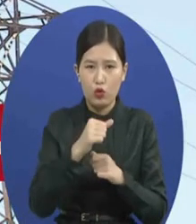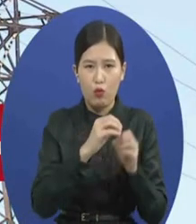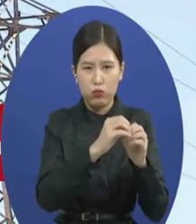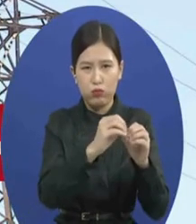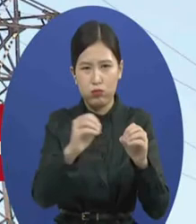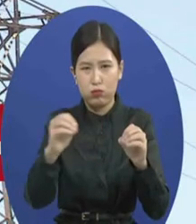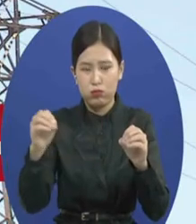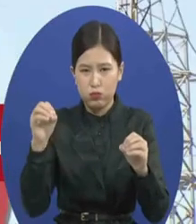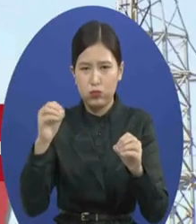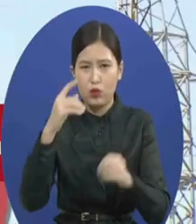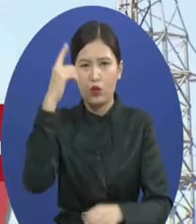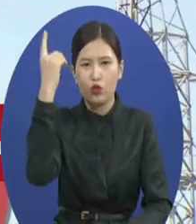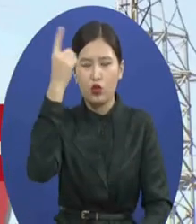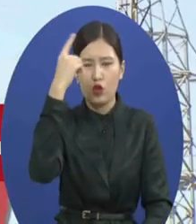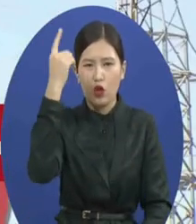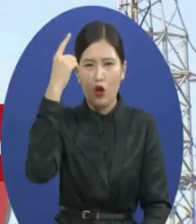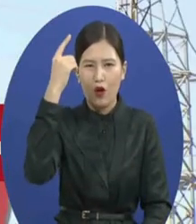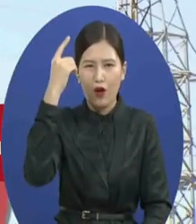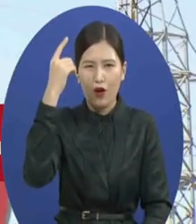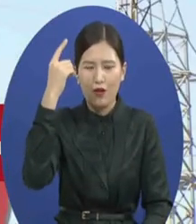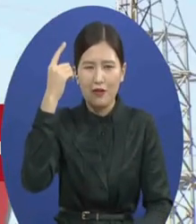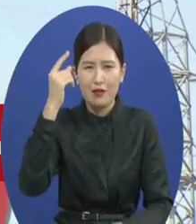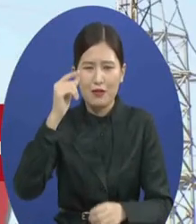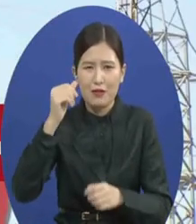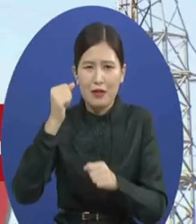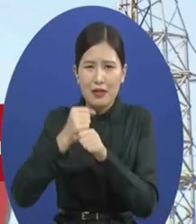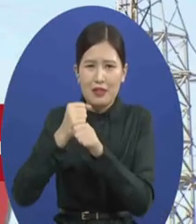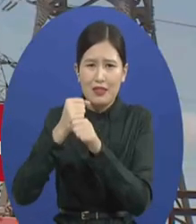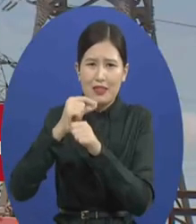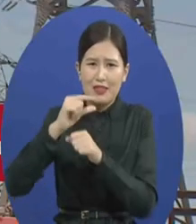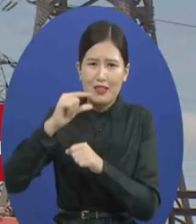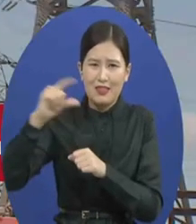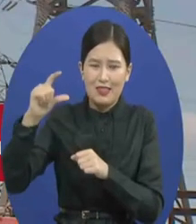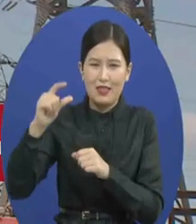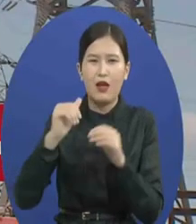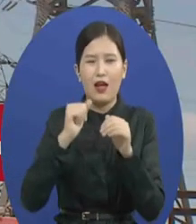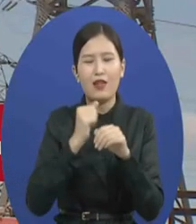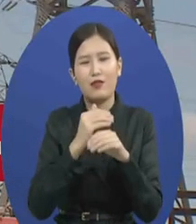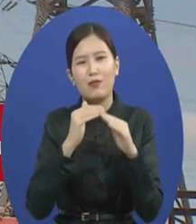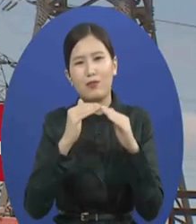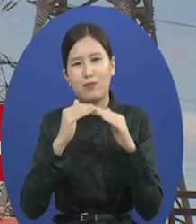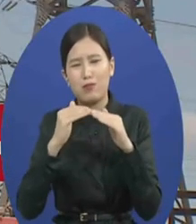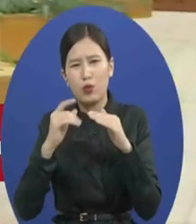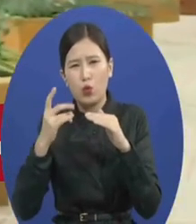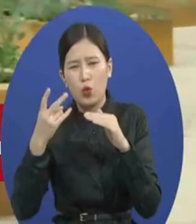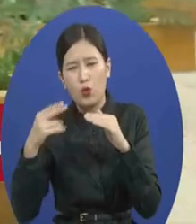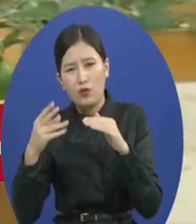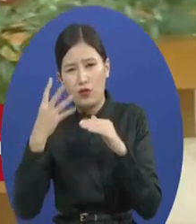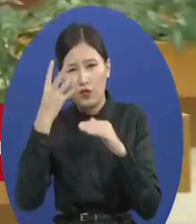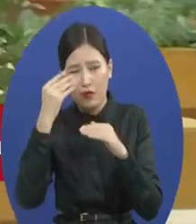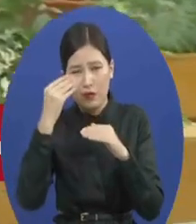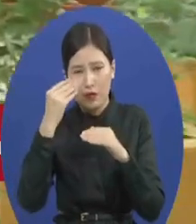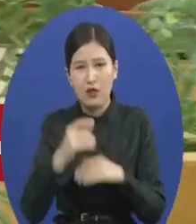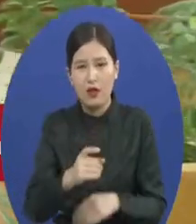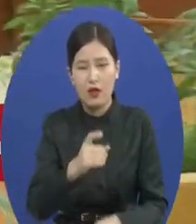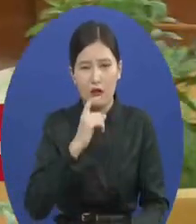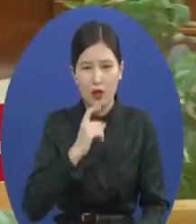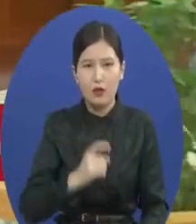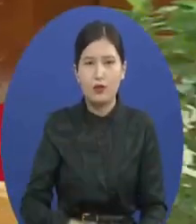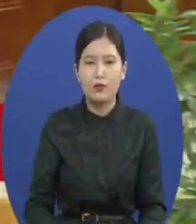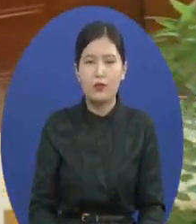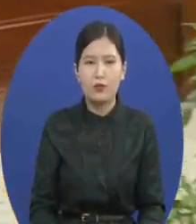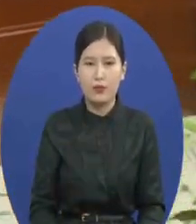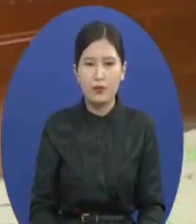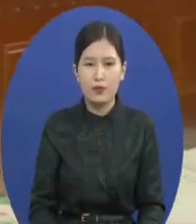хүчний систем хит ачаалд орж хэвийн найдвартай үйл ажиллагаанд доголдох вэ гэсэн болгоомжлын хариуд. Өнөөдөр цахилгаан